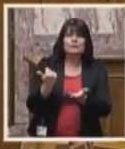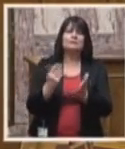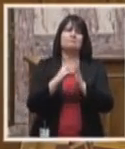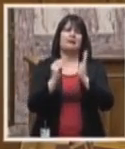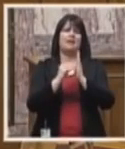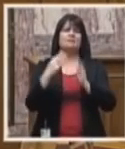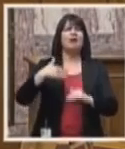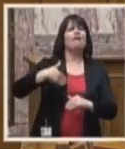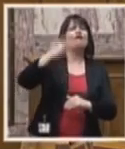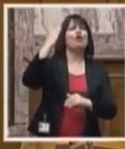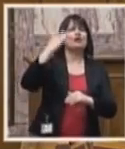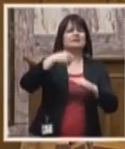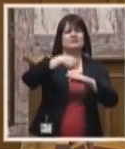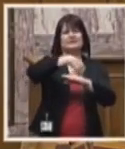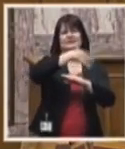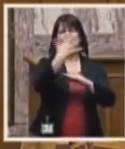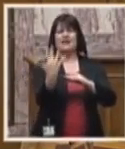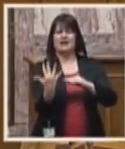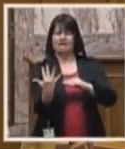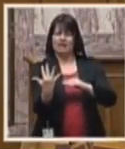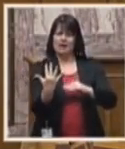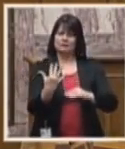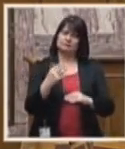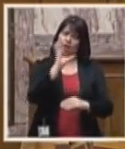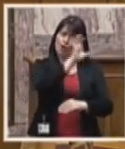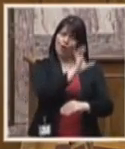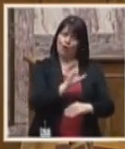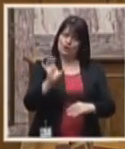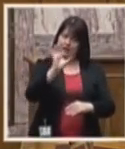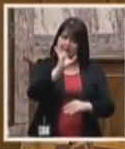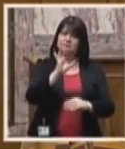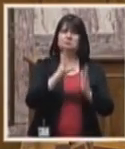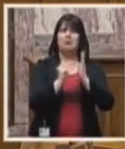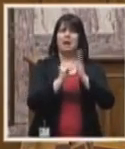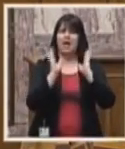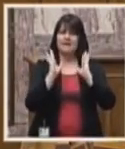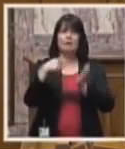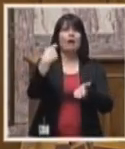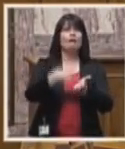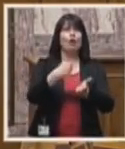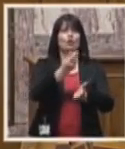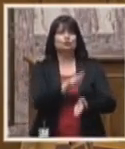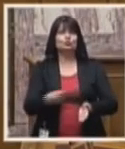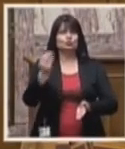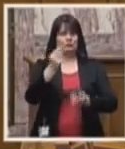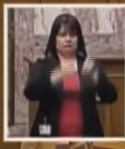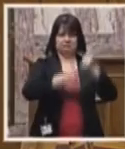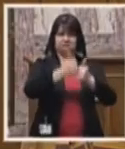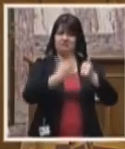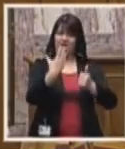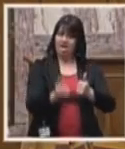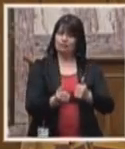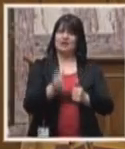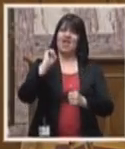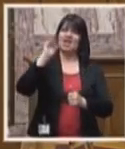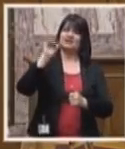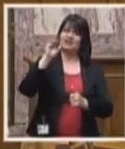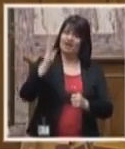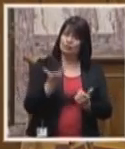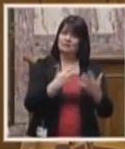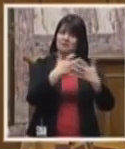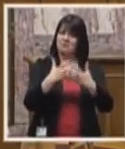χώρες, σκανδιναβικές βόρειες χώρες, που έχουν πολύ μεγάλους φόρους, έχουν πολύ μεγάλη ανταγωνιστικότητα, έχουν εξαγωγική